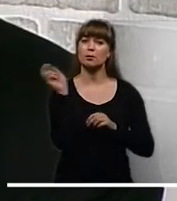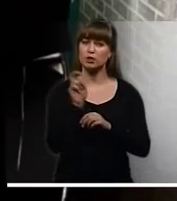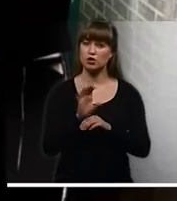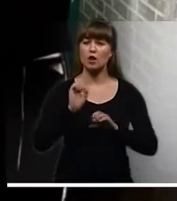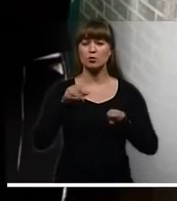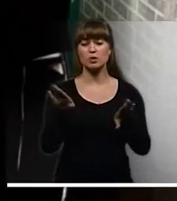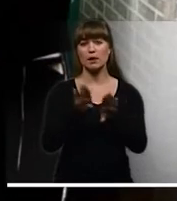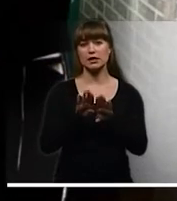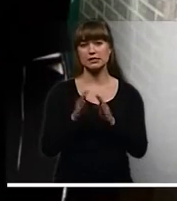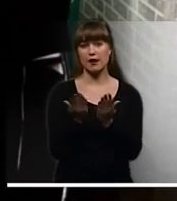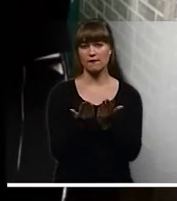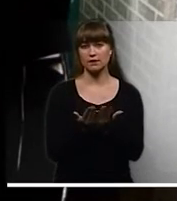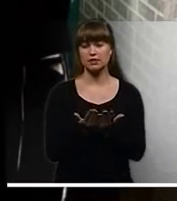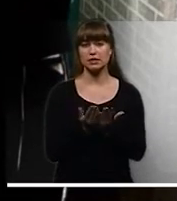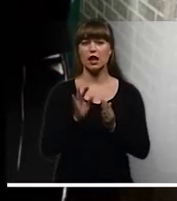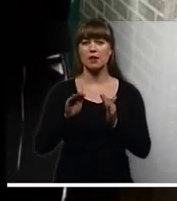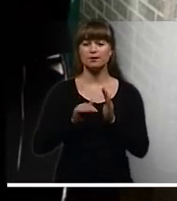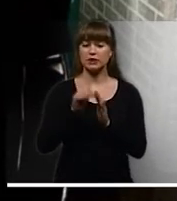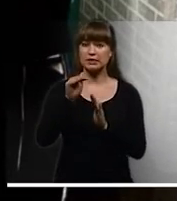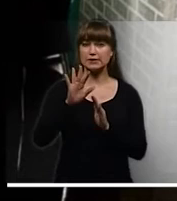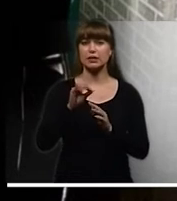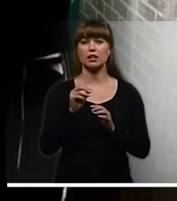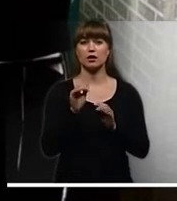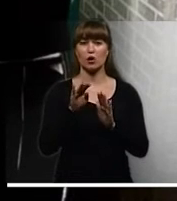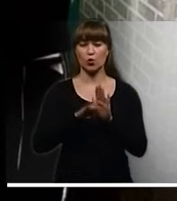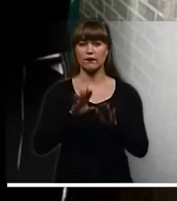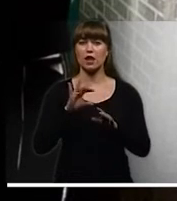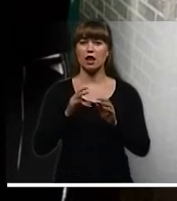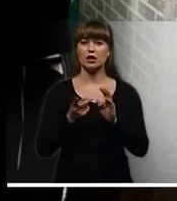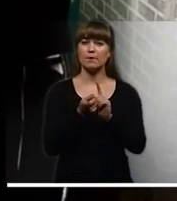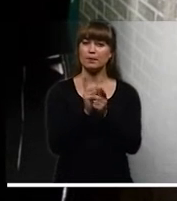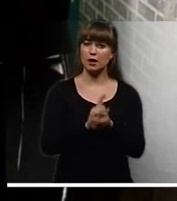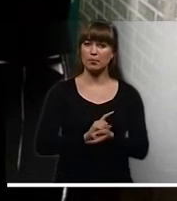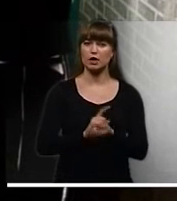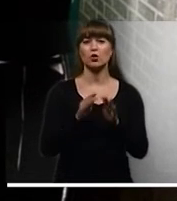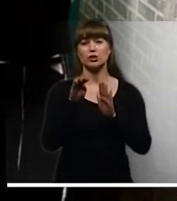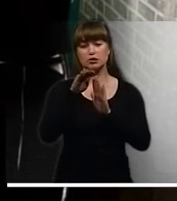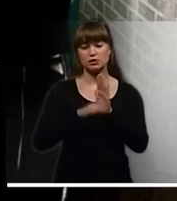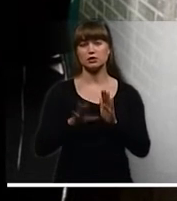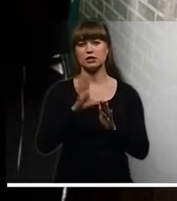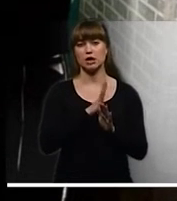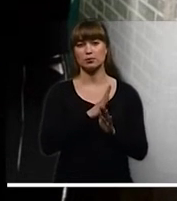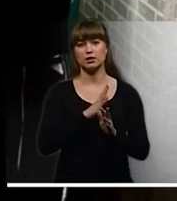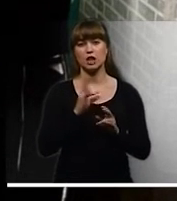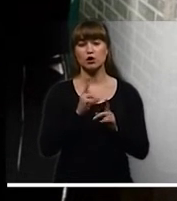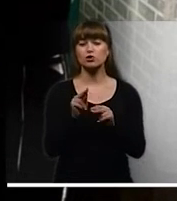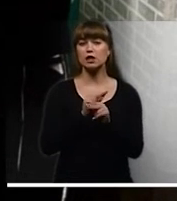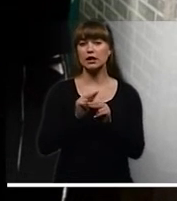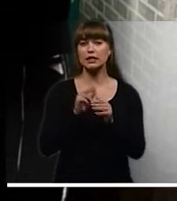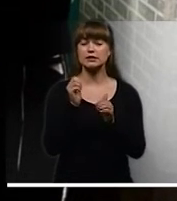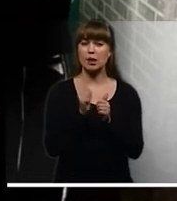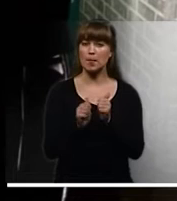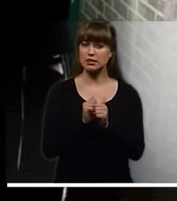пришел, и можно было сравнить, вот достигли мы целевого уровня или наоборот, он слишком на него сильно среагировал. Нужна какая-то